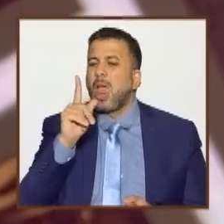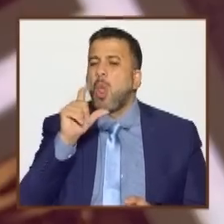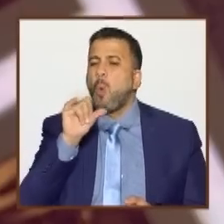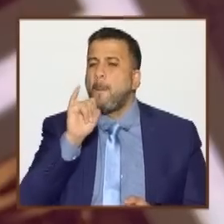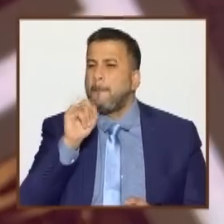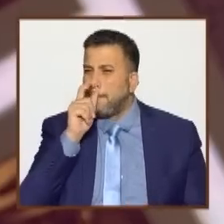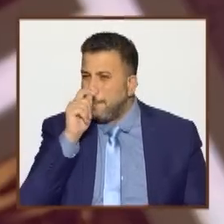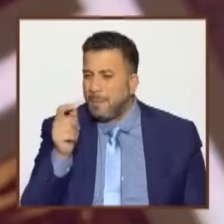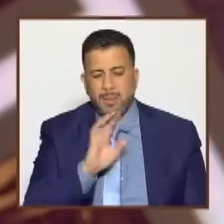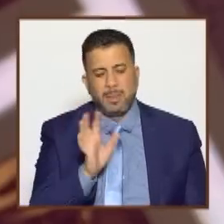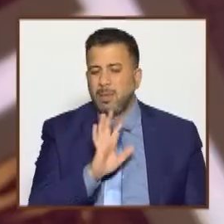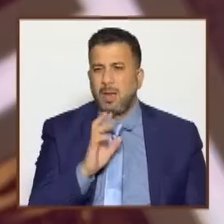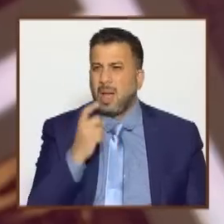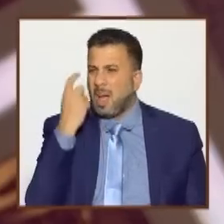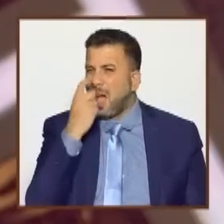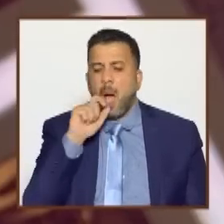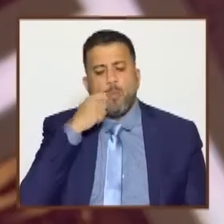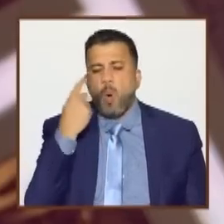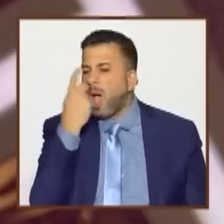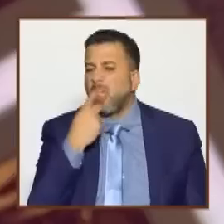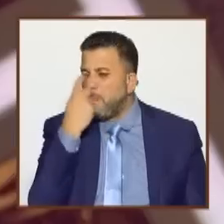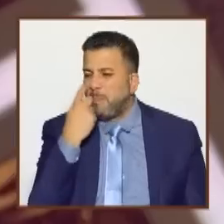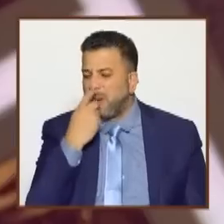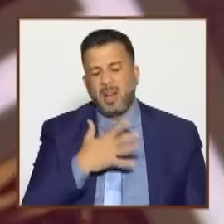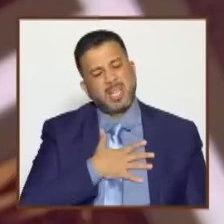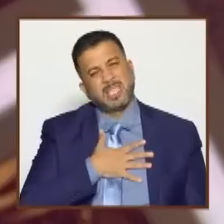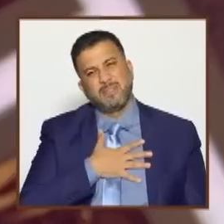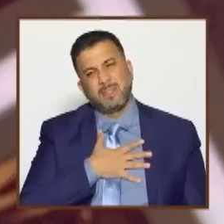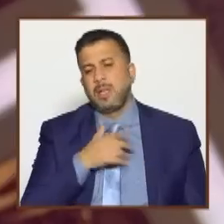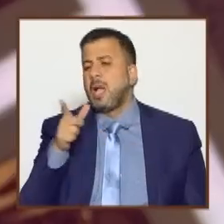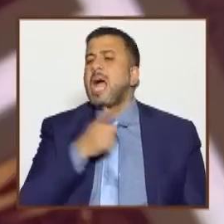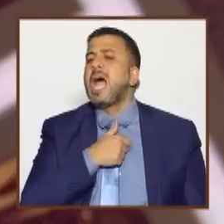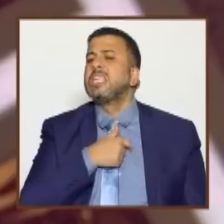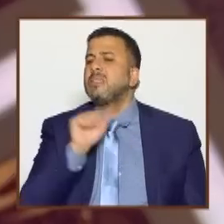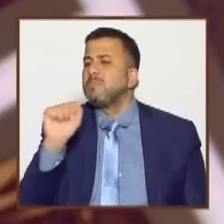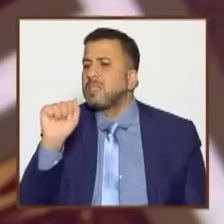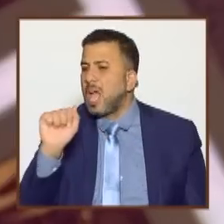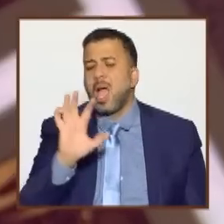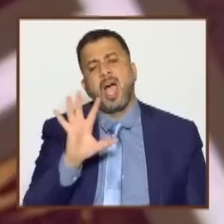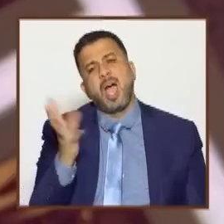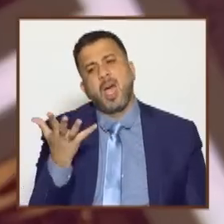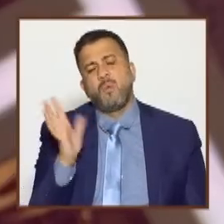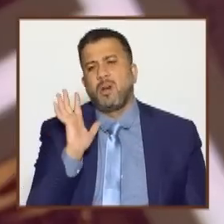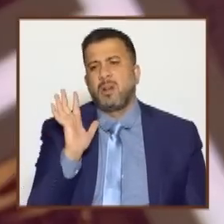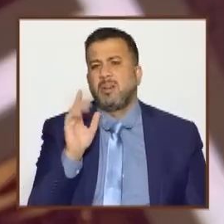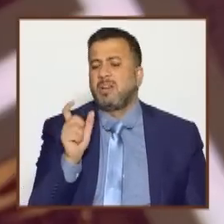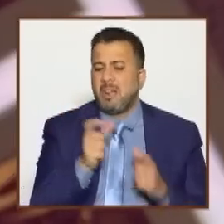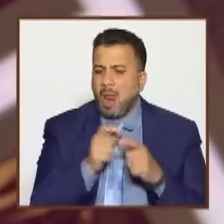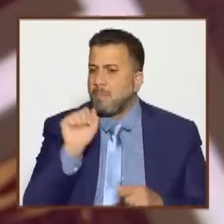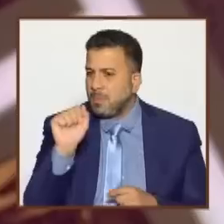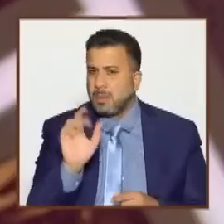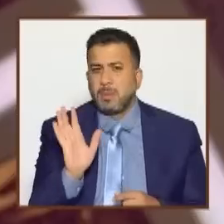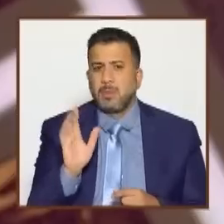لك يا أبو غضب ولا أبو كذا، سامحني أنا أذكرك باسمك أو بكنيتك، رضيت رضيت، ما رضيت كيفك،